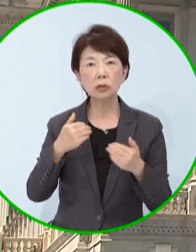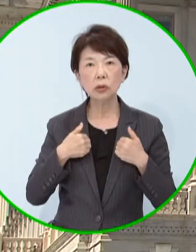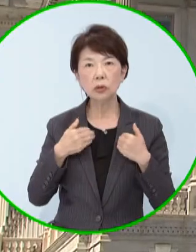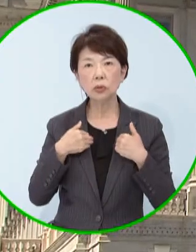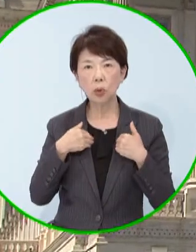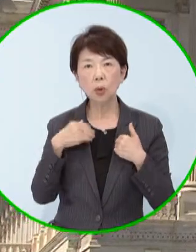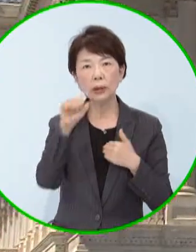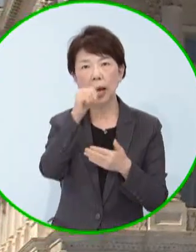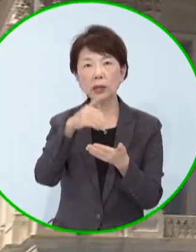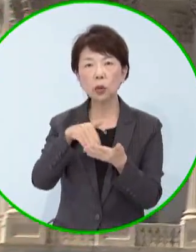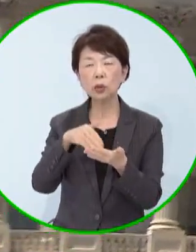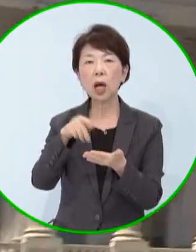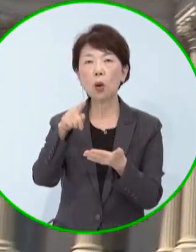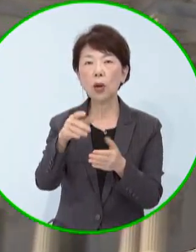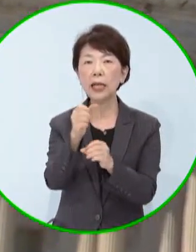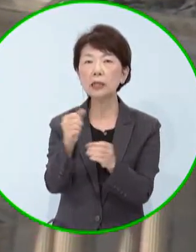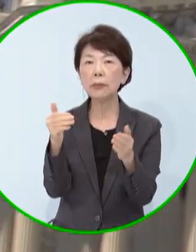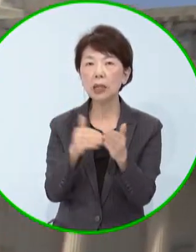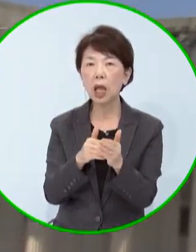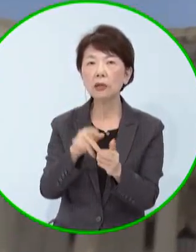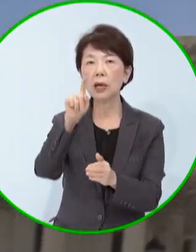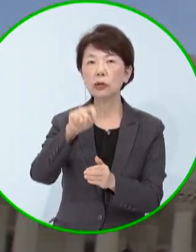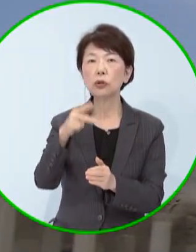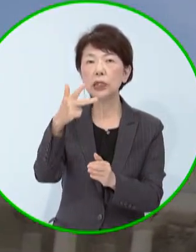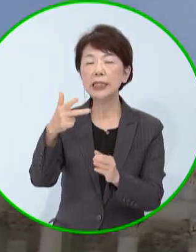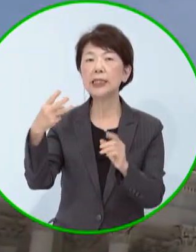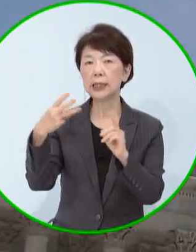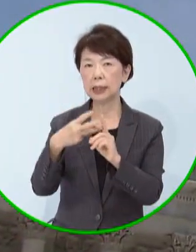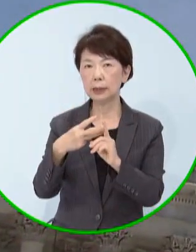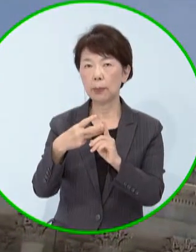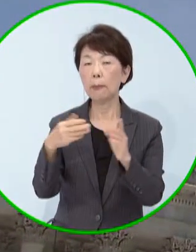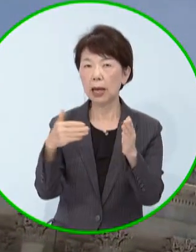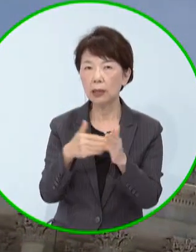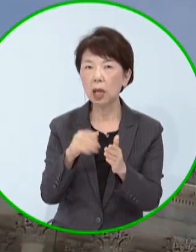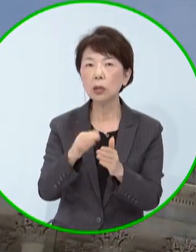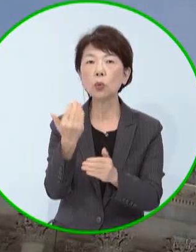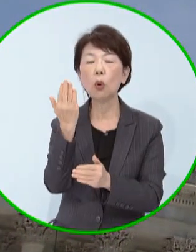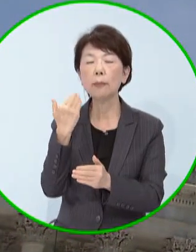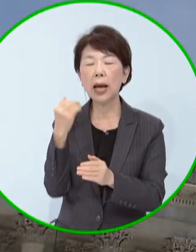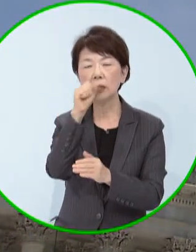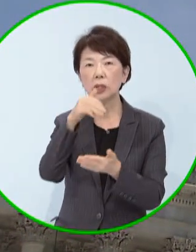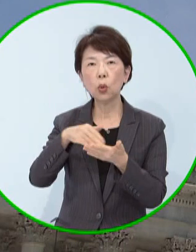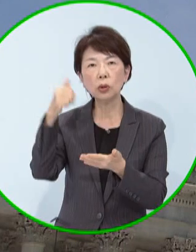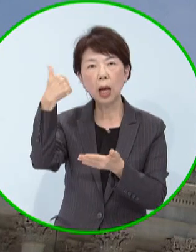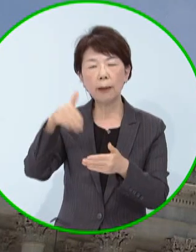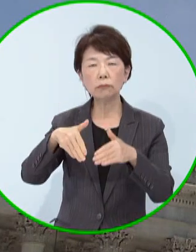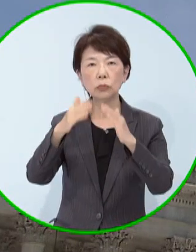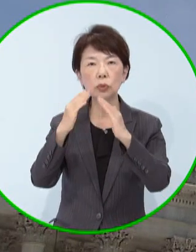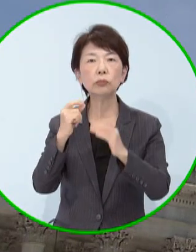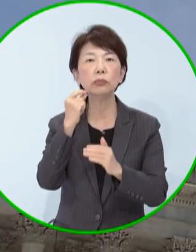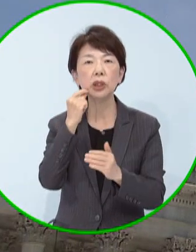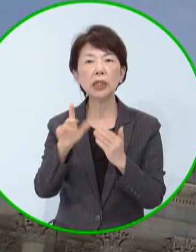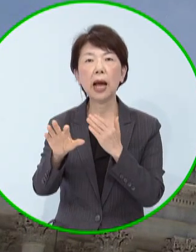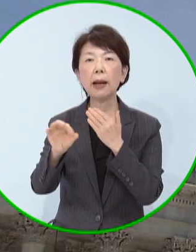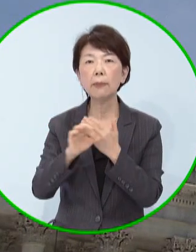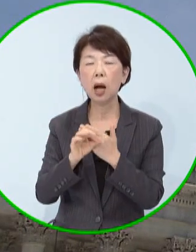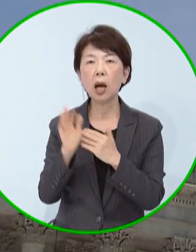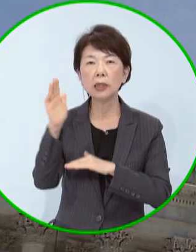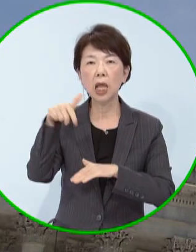予算の期限の17日までに何らかの予算案を可決できなければ、政府閉鎖に陥ります。